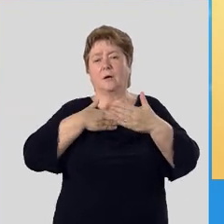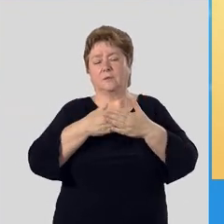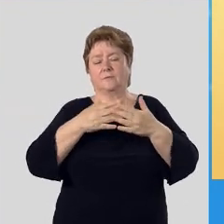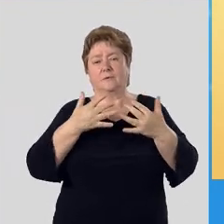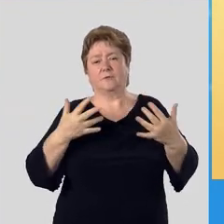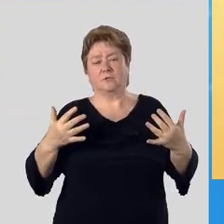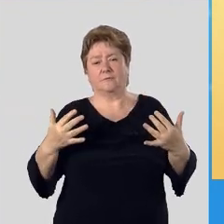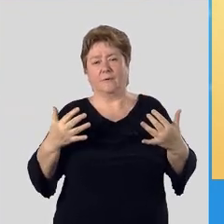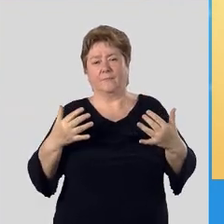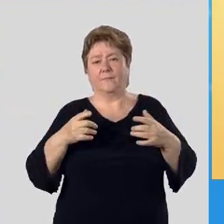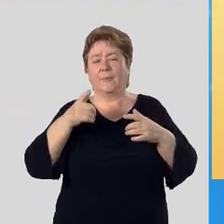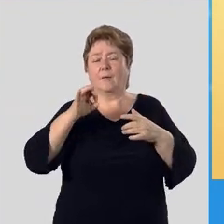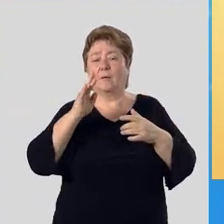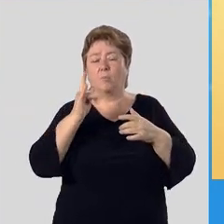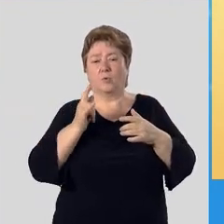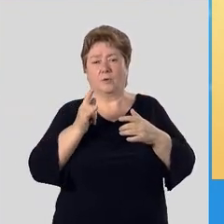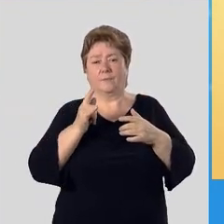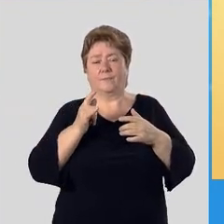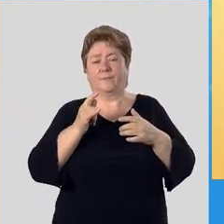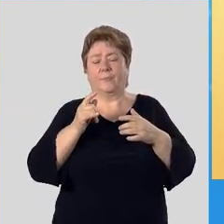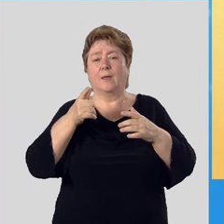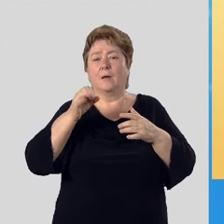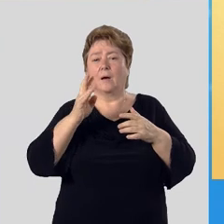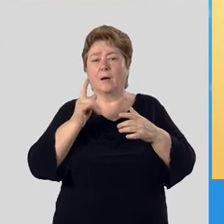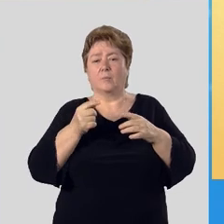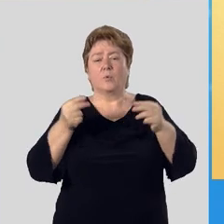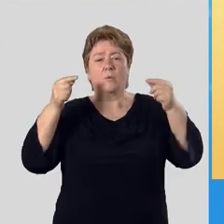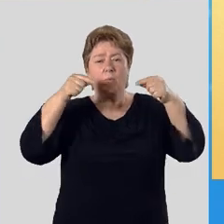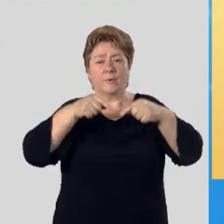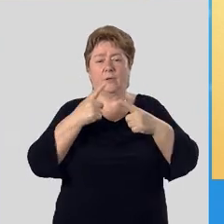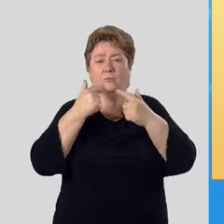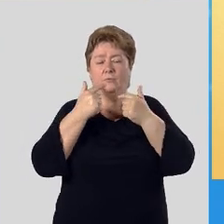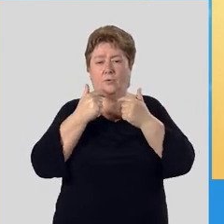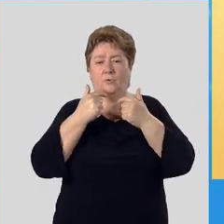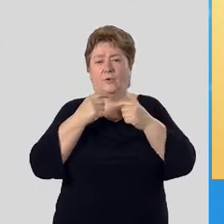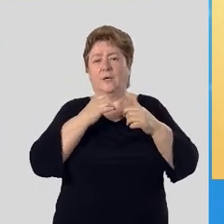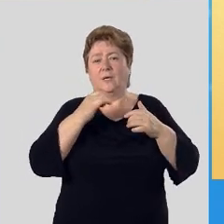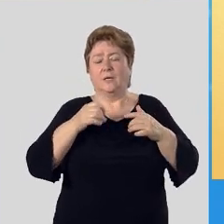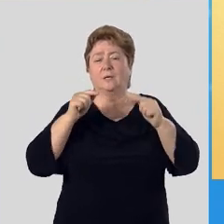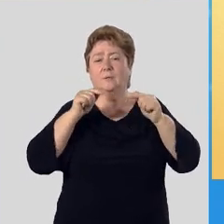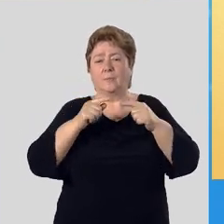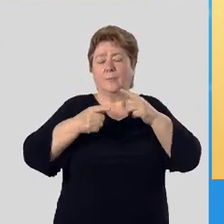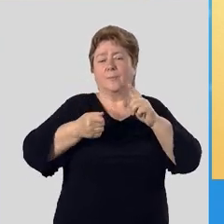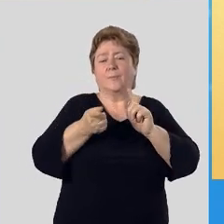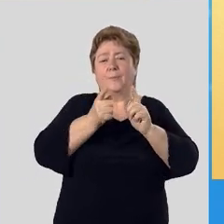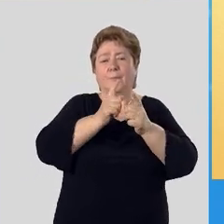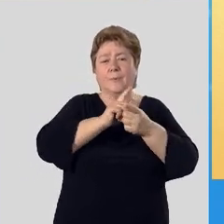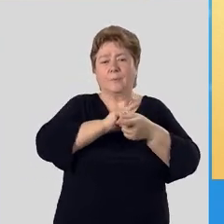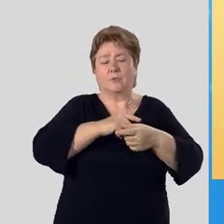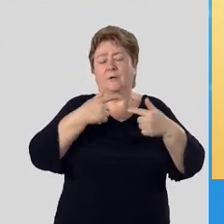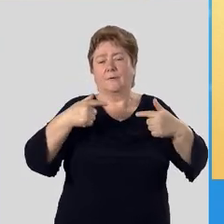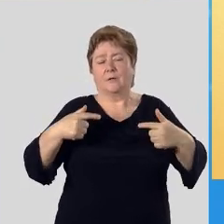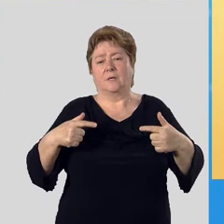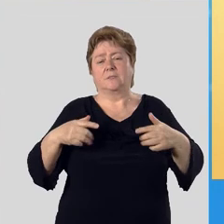активные вещества – гормоны. Гормоны попадают в кровь и так перемещаются в